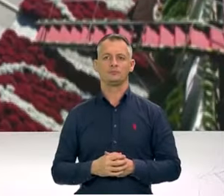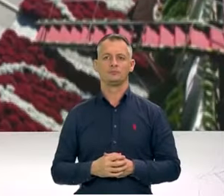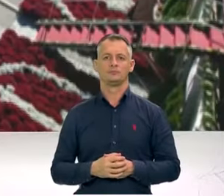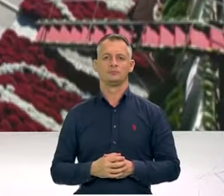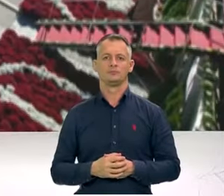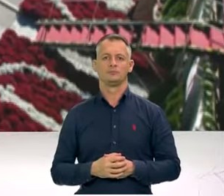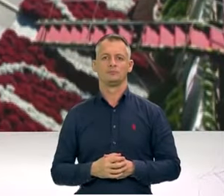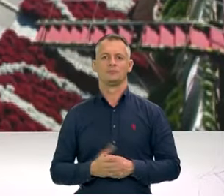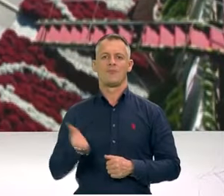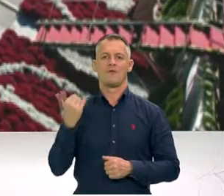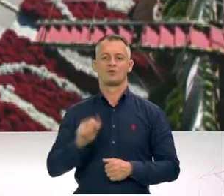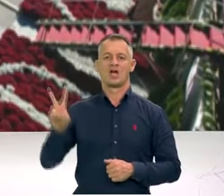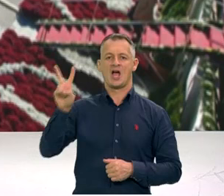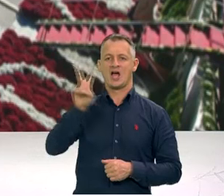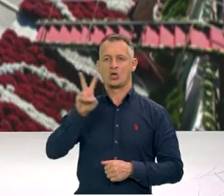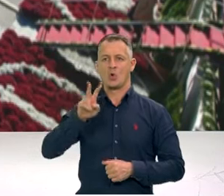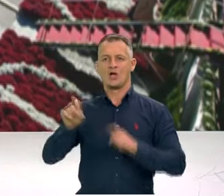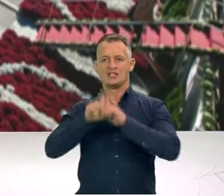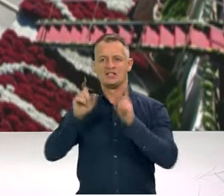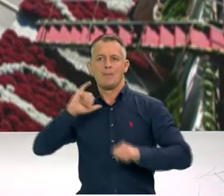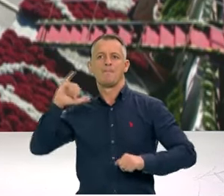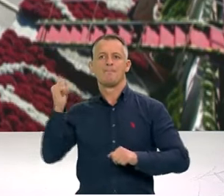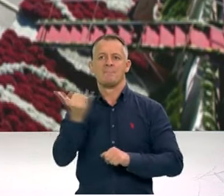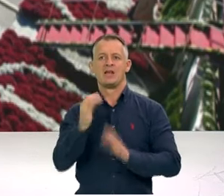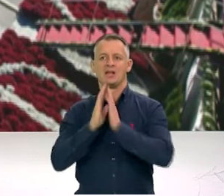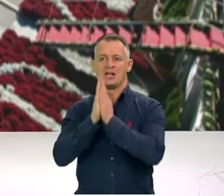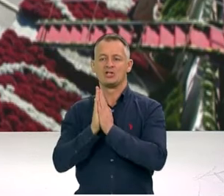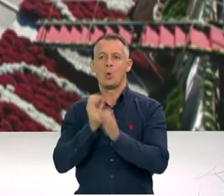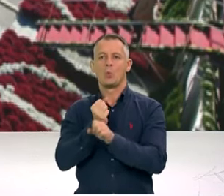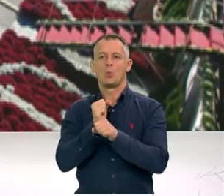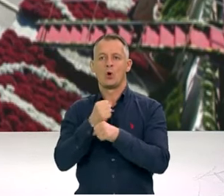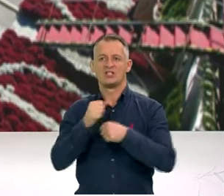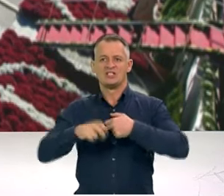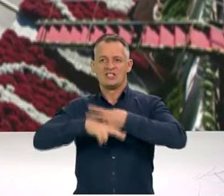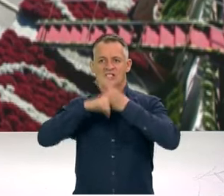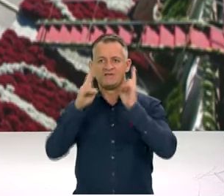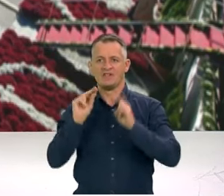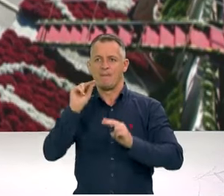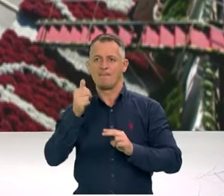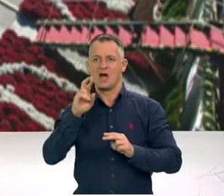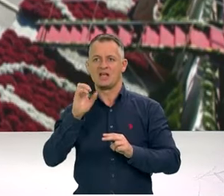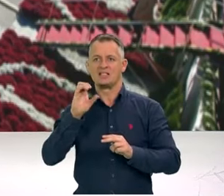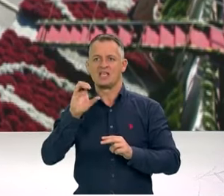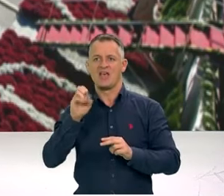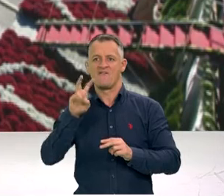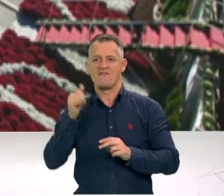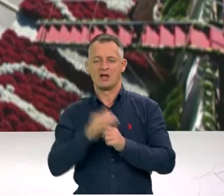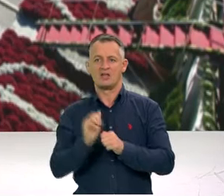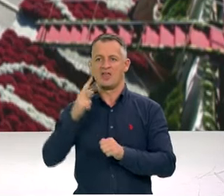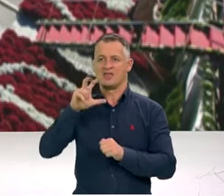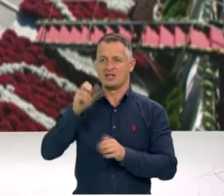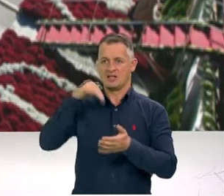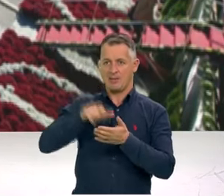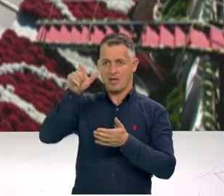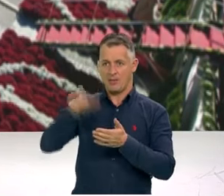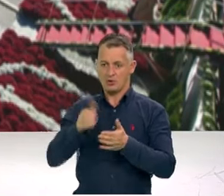Justiție a fost a doua zi de pelerinaj la Iași la moaștele Sfintei Parascheva aproape 300 de oameni au trecut până acum prin fața raclei